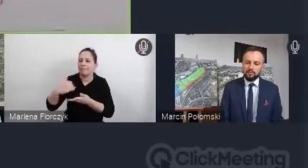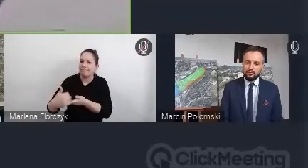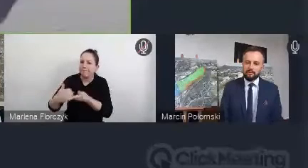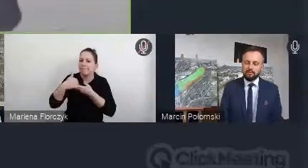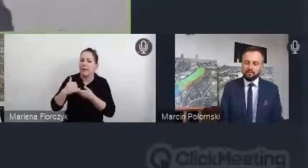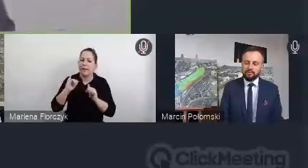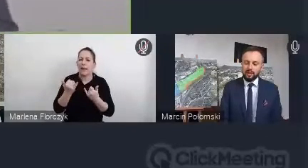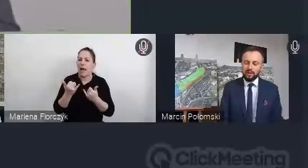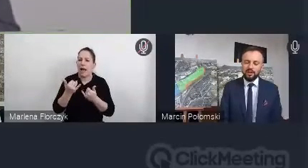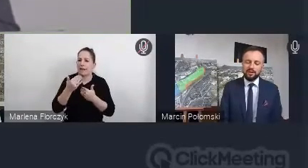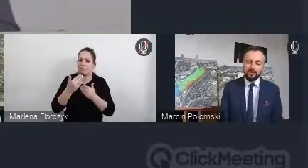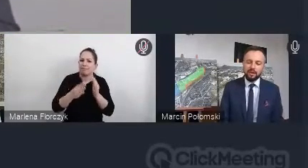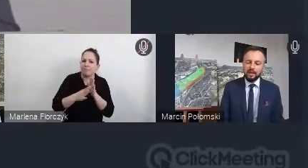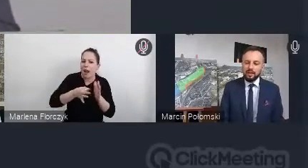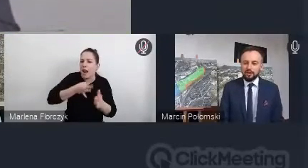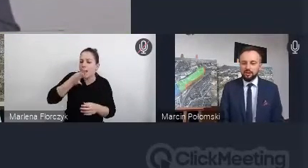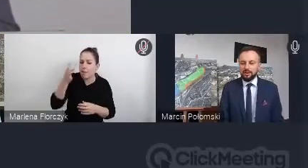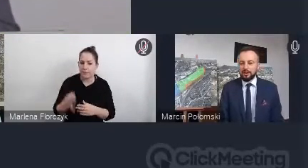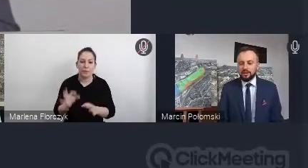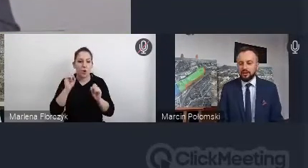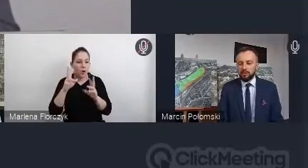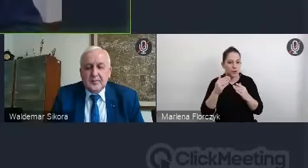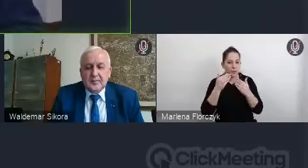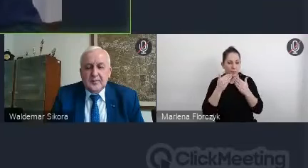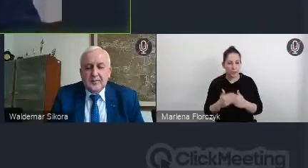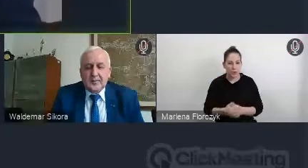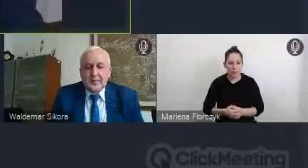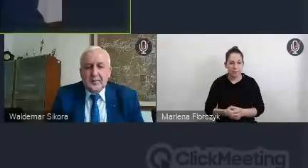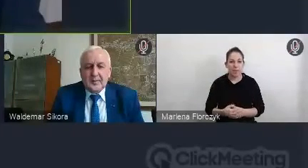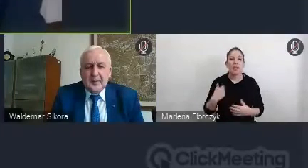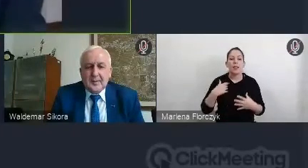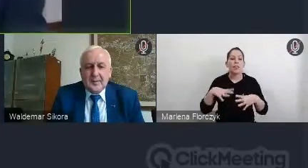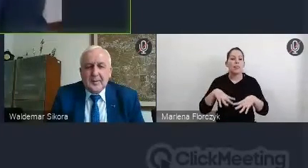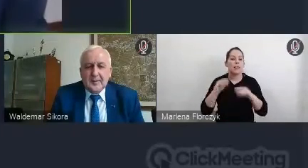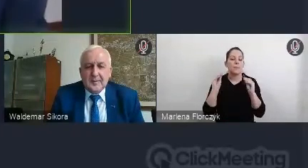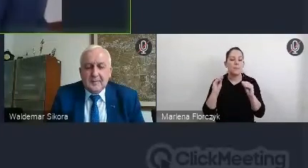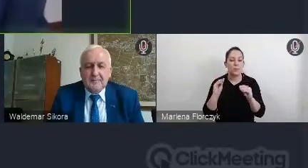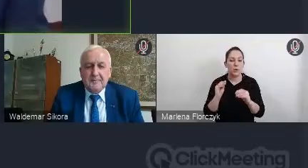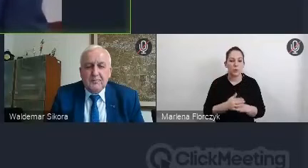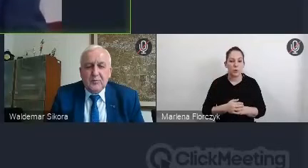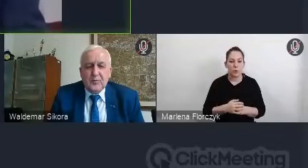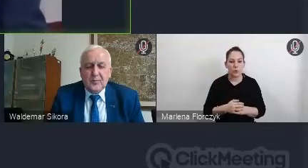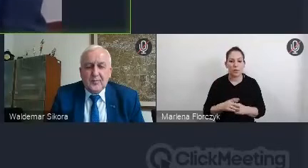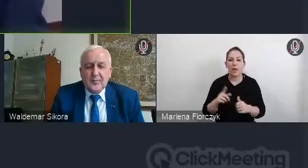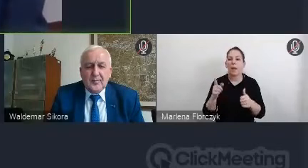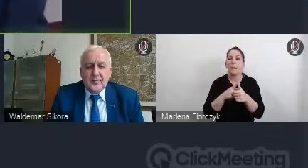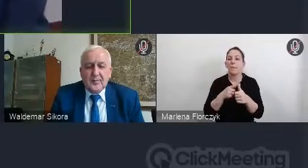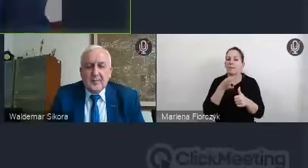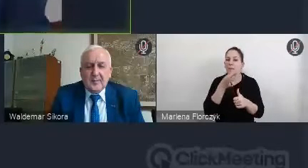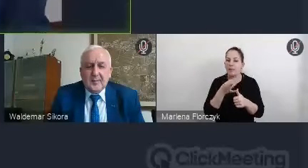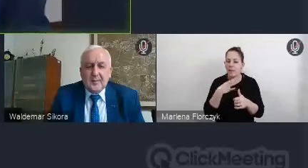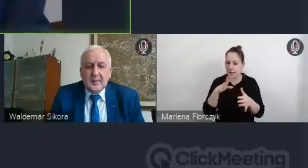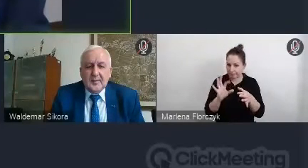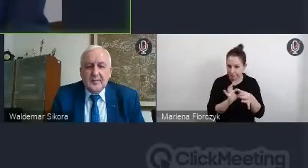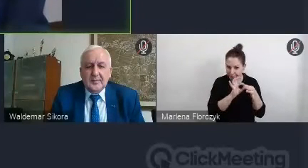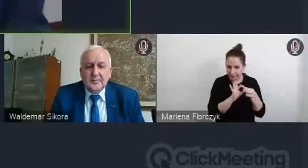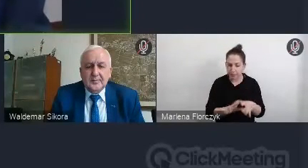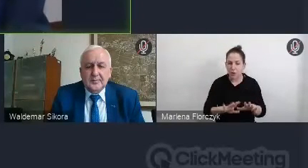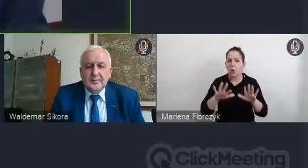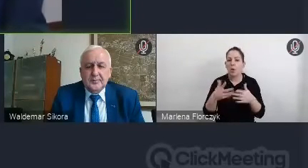pójść. Okej, dziękuję. To na początku do pierwszego pytania się odniosę,